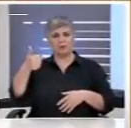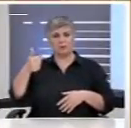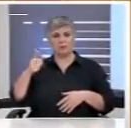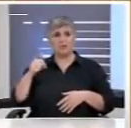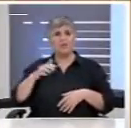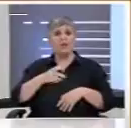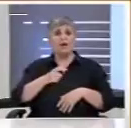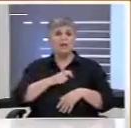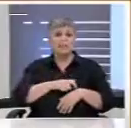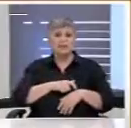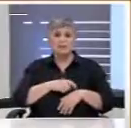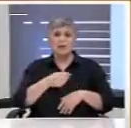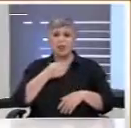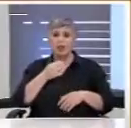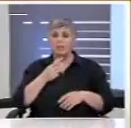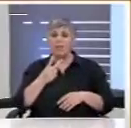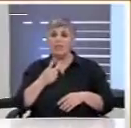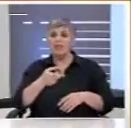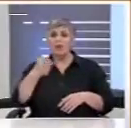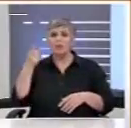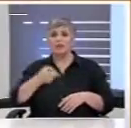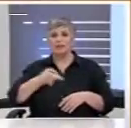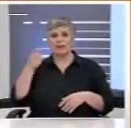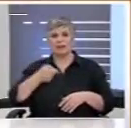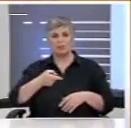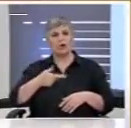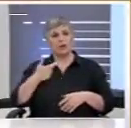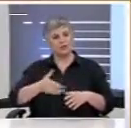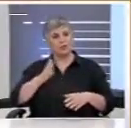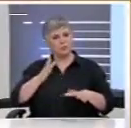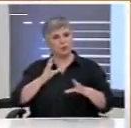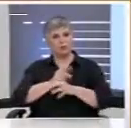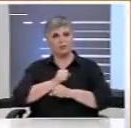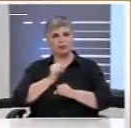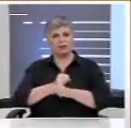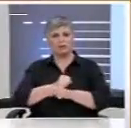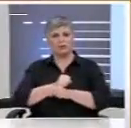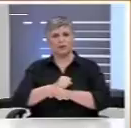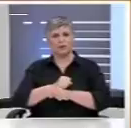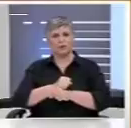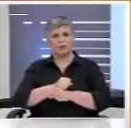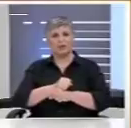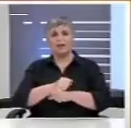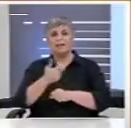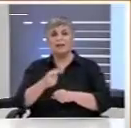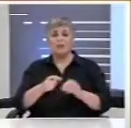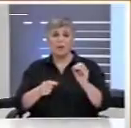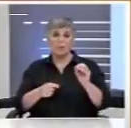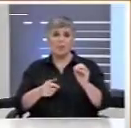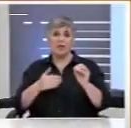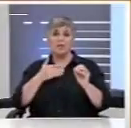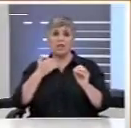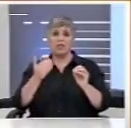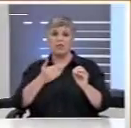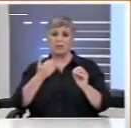μια πραγματική έννοια. Γιατί έχει δύο παράμετρους που το δίνουν πραγματική έννοια, ότι δεν μπορεί να είναι 0. Κάποια ελάφρυνση θα